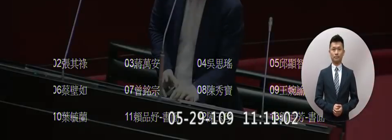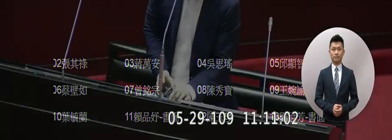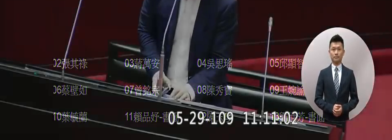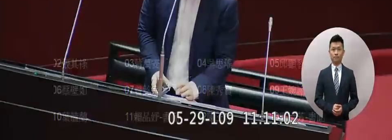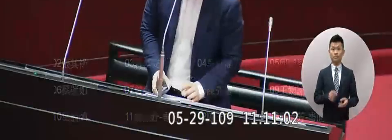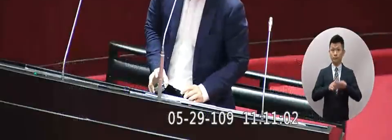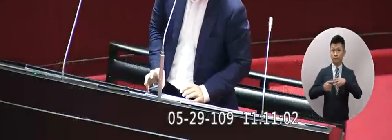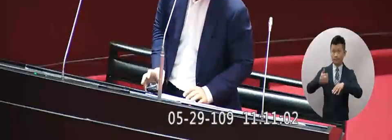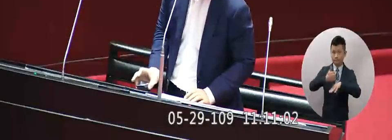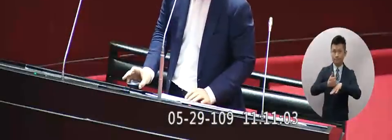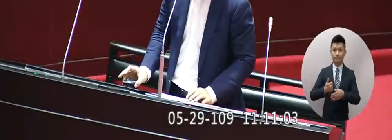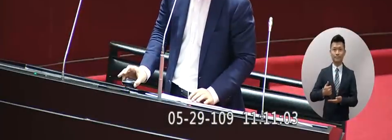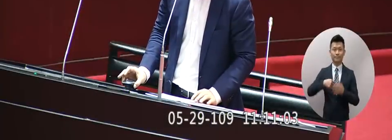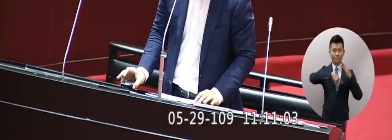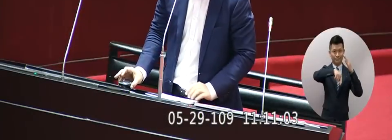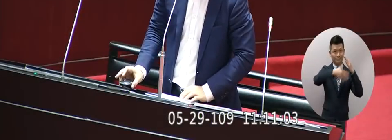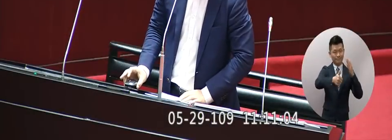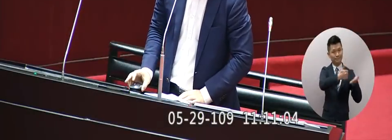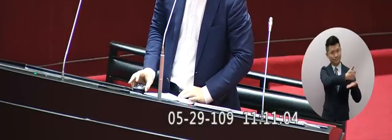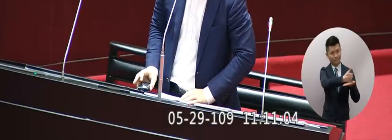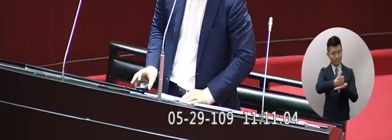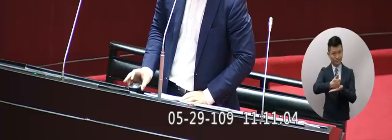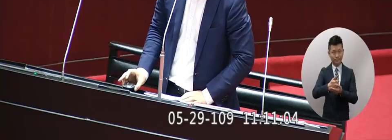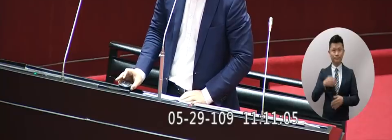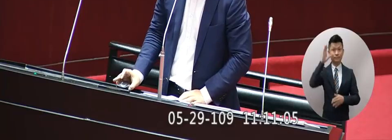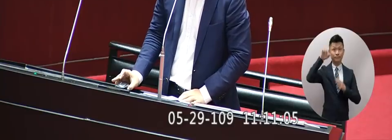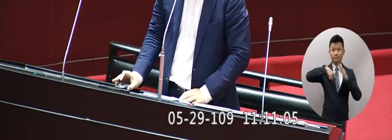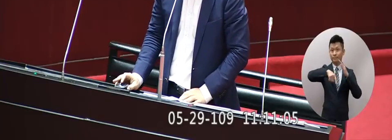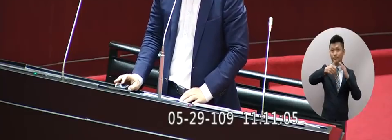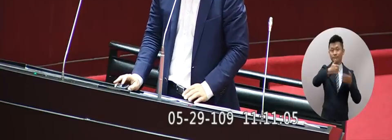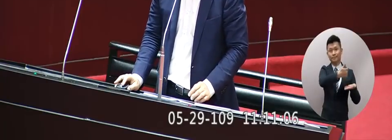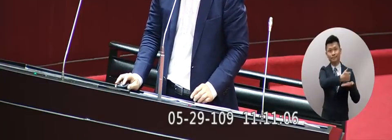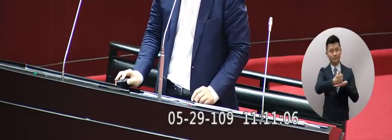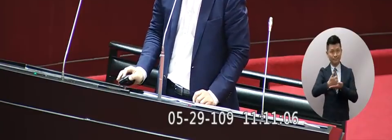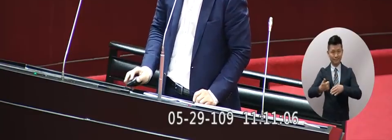主席，邀请院长。 请所院长。